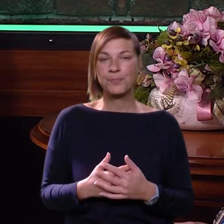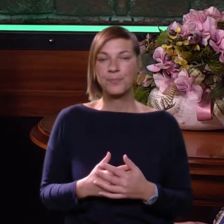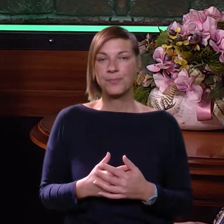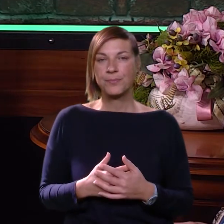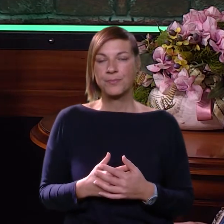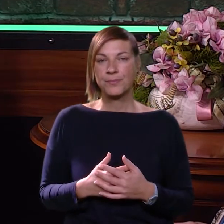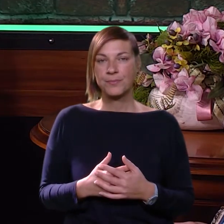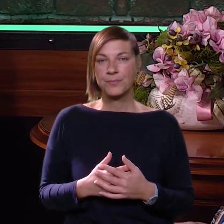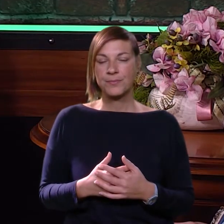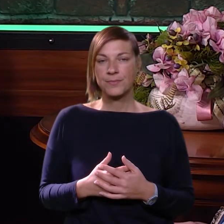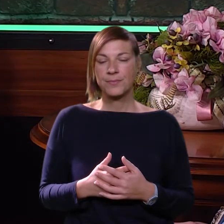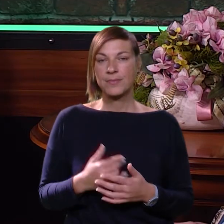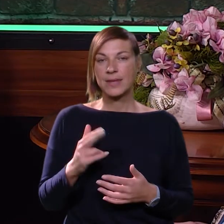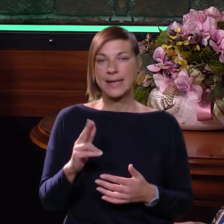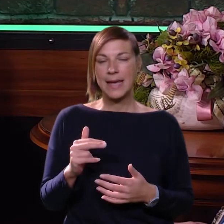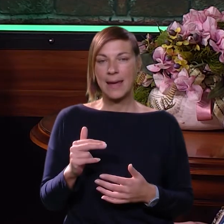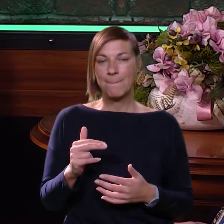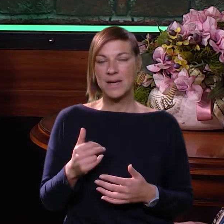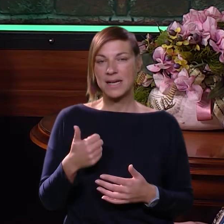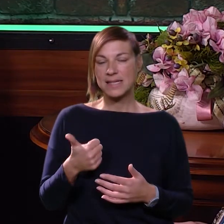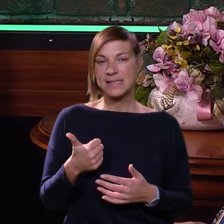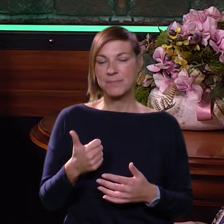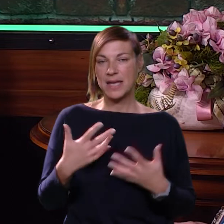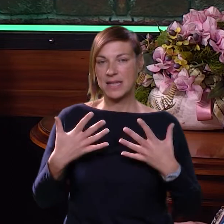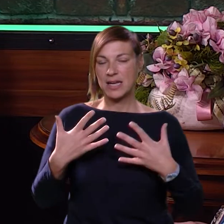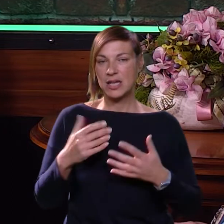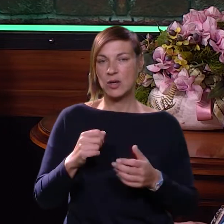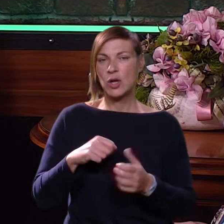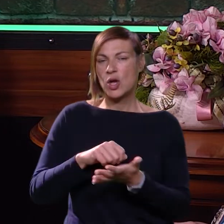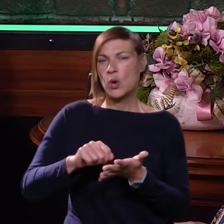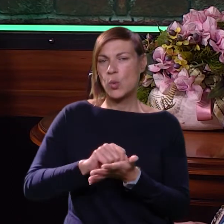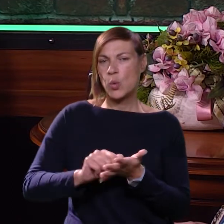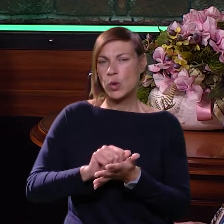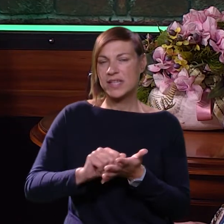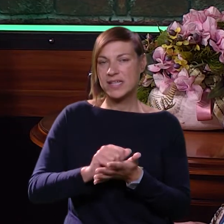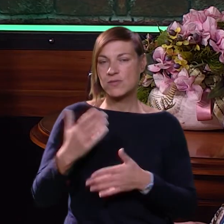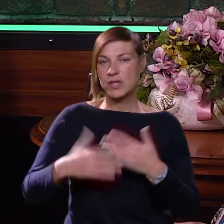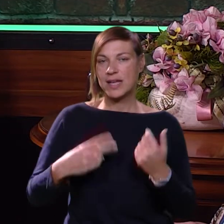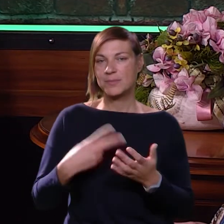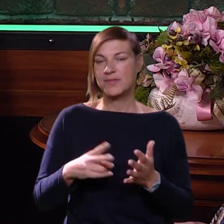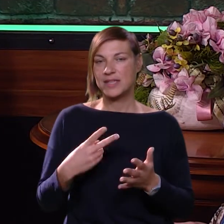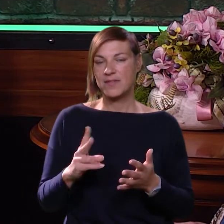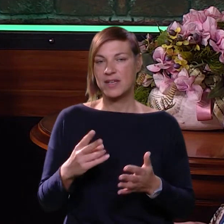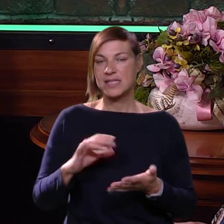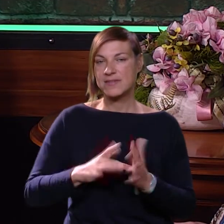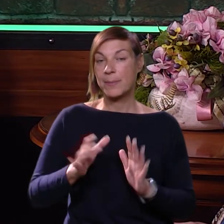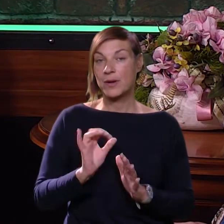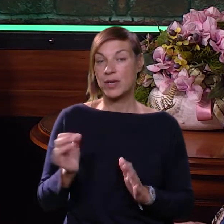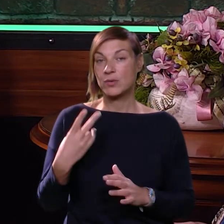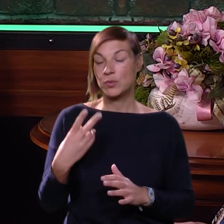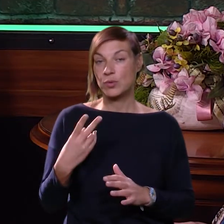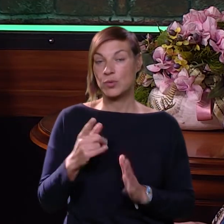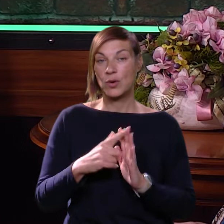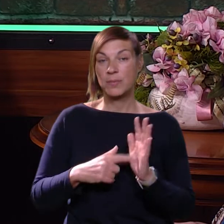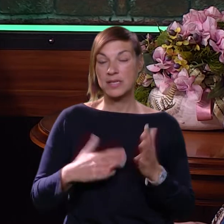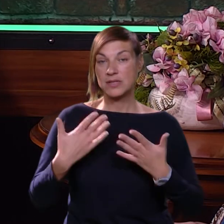u redu. Imala sam jedan ultrazvuk koji je bio krajem 2012. godine, sve je bilo u redu. U drugom